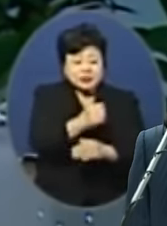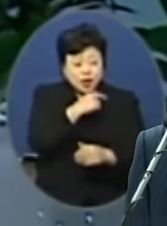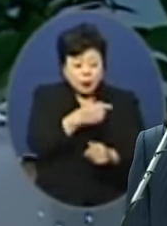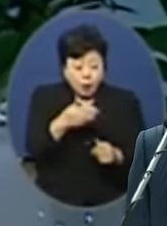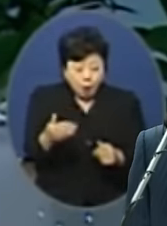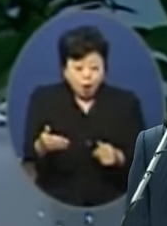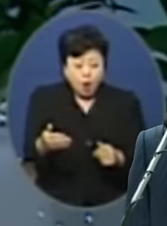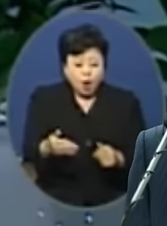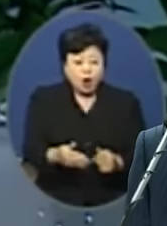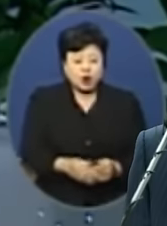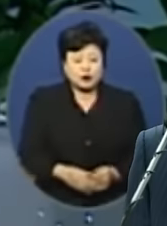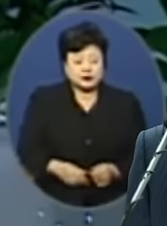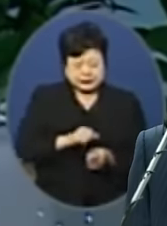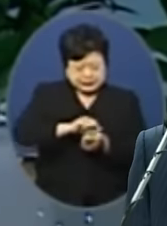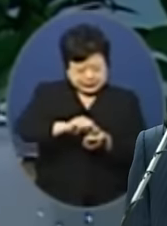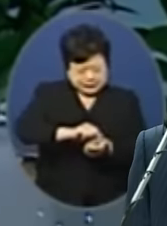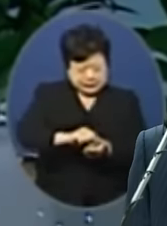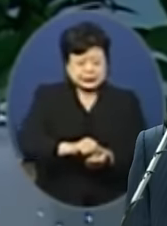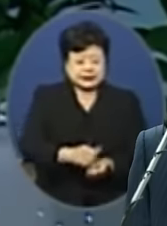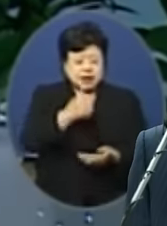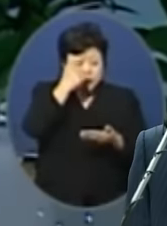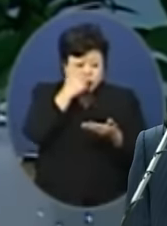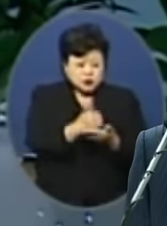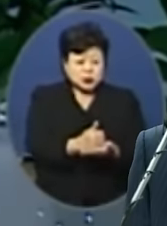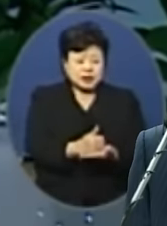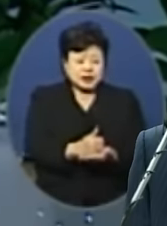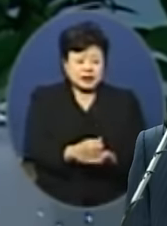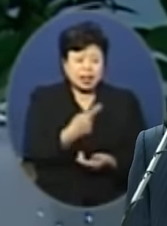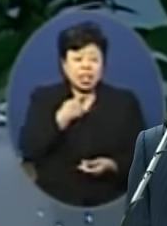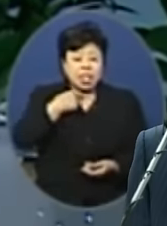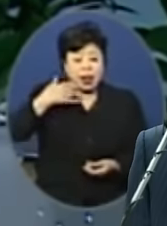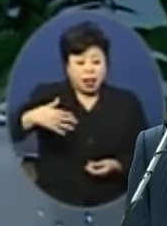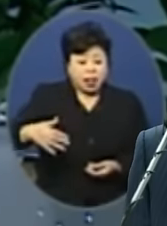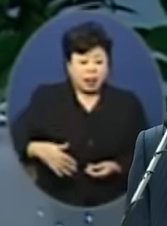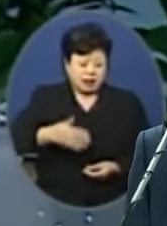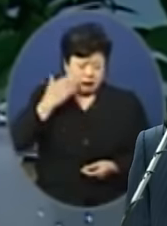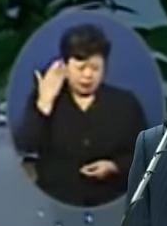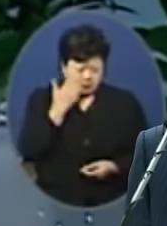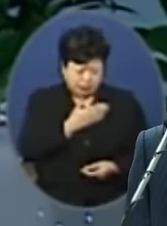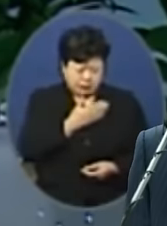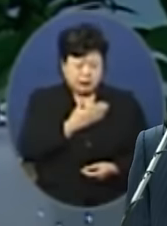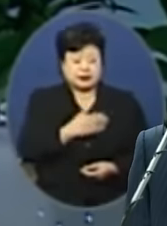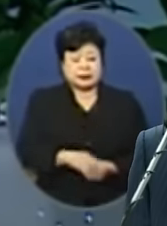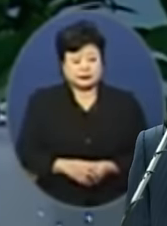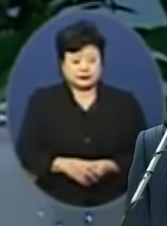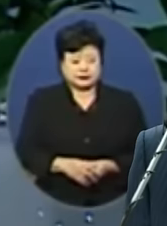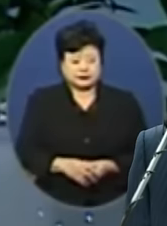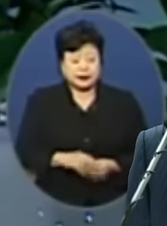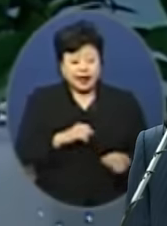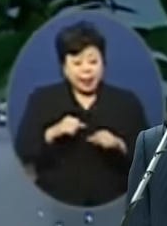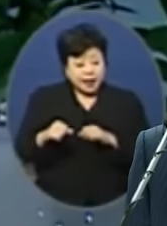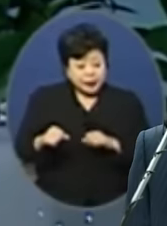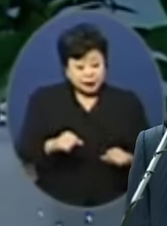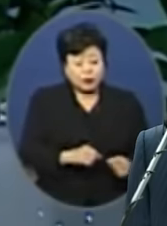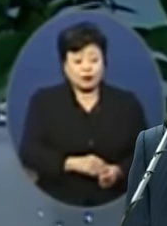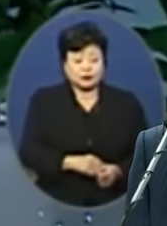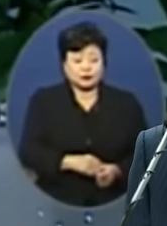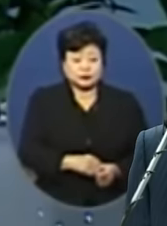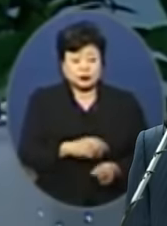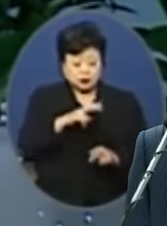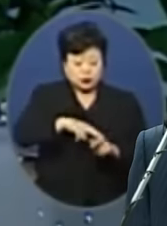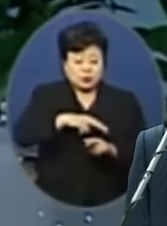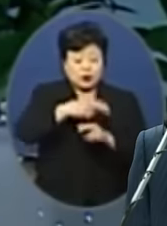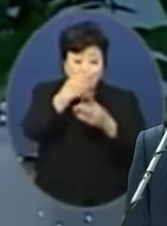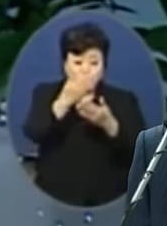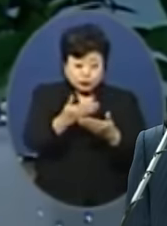보혈로 우리를 씻어서 죄가 한 번도 지음이 없는 그 행동을 선물로